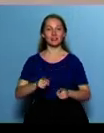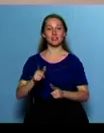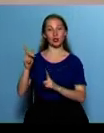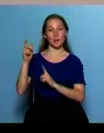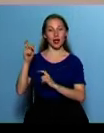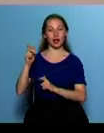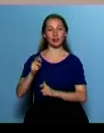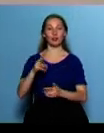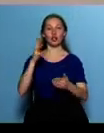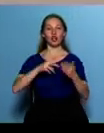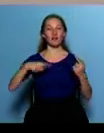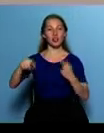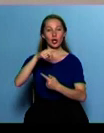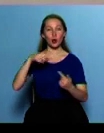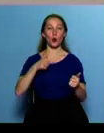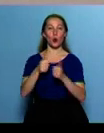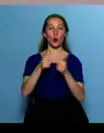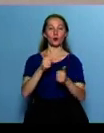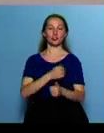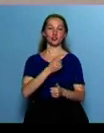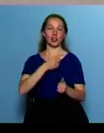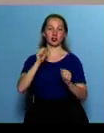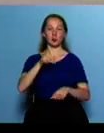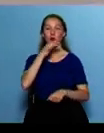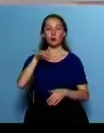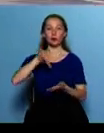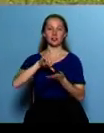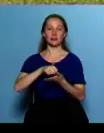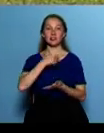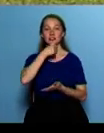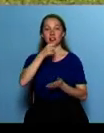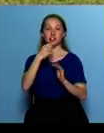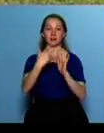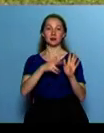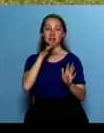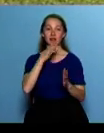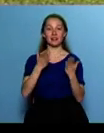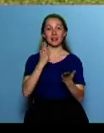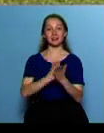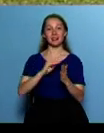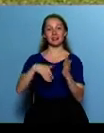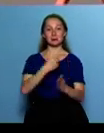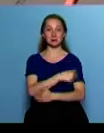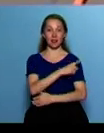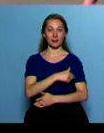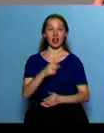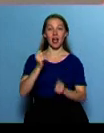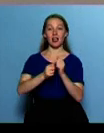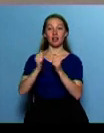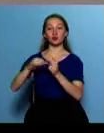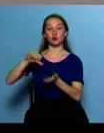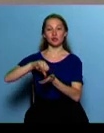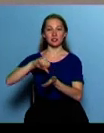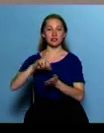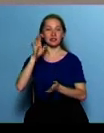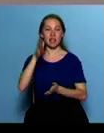стрельба, штрафные круги. Стартовать смогут все желающие старше 18 лет при наличии медсправки. Каждому участнику биатлон-феста предстоит преодолеть